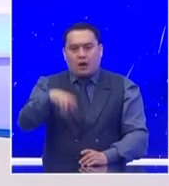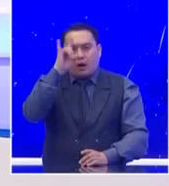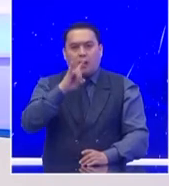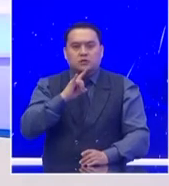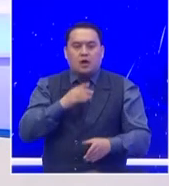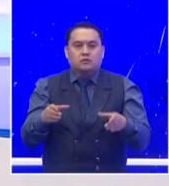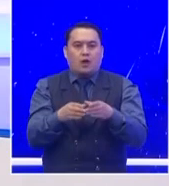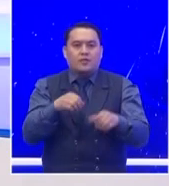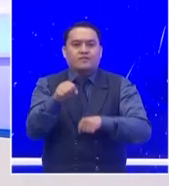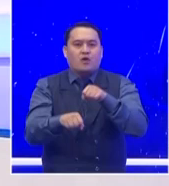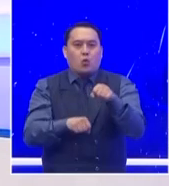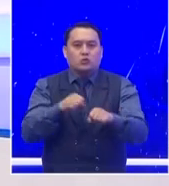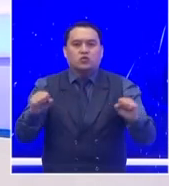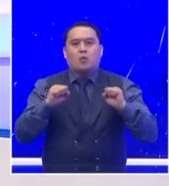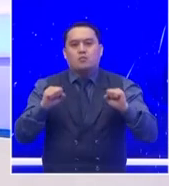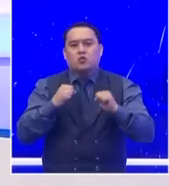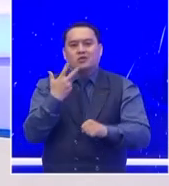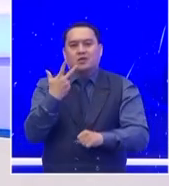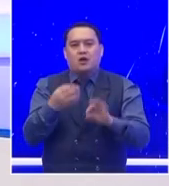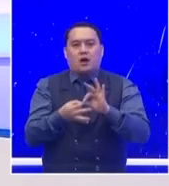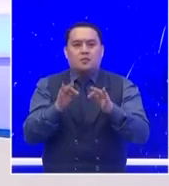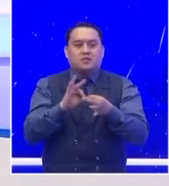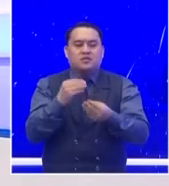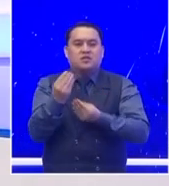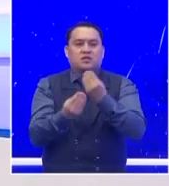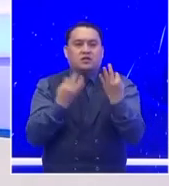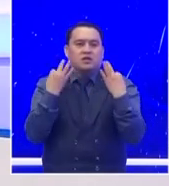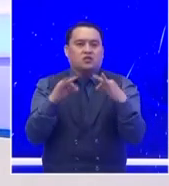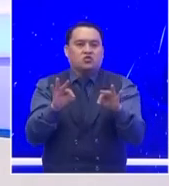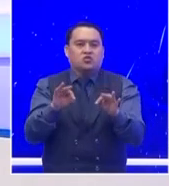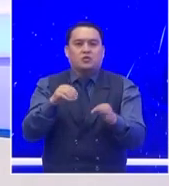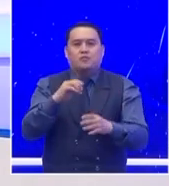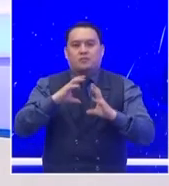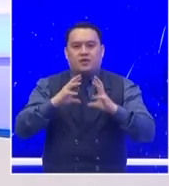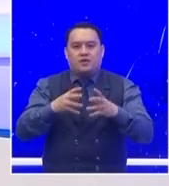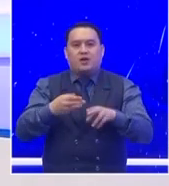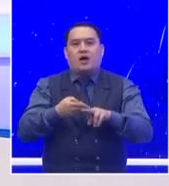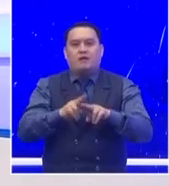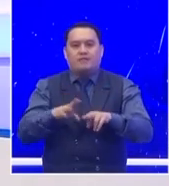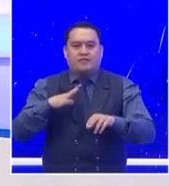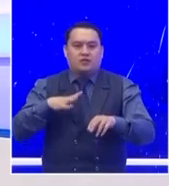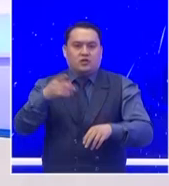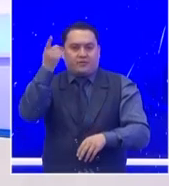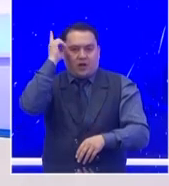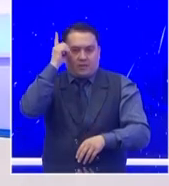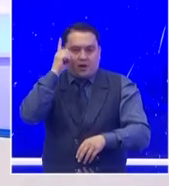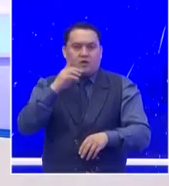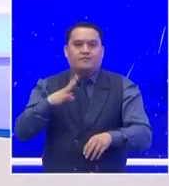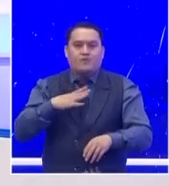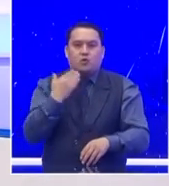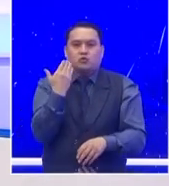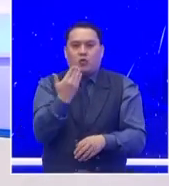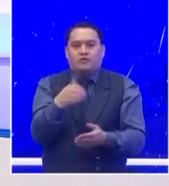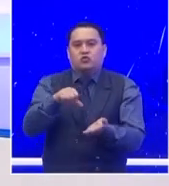Казахстанская команда по велоспорту завоевала 3 олимпийские лицензии на минувшем чемпионате мира в столице Германии в дисциплине спринт, омниум и